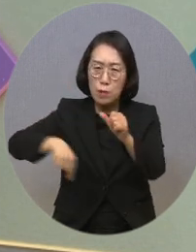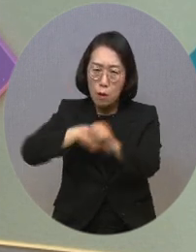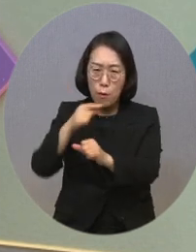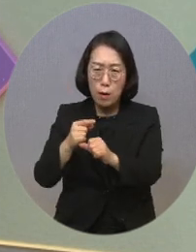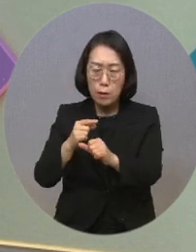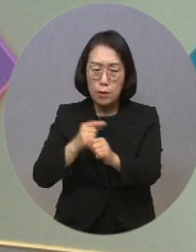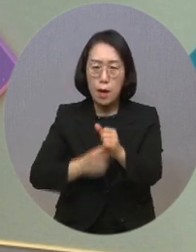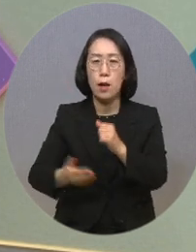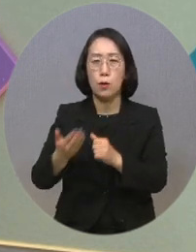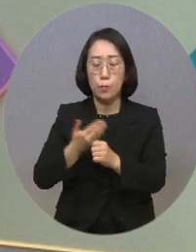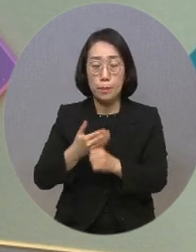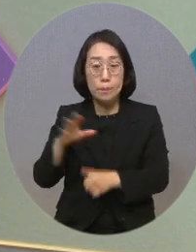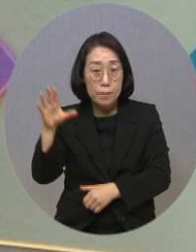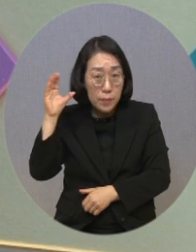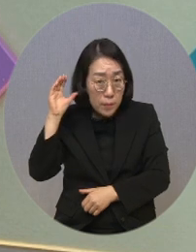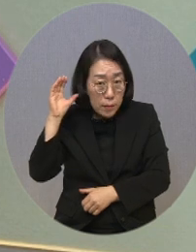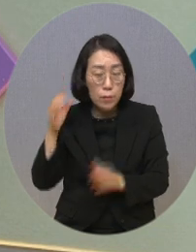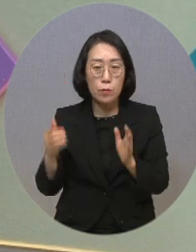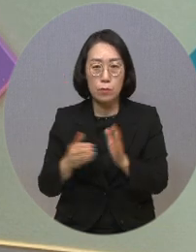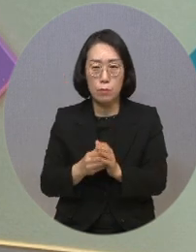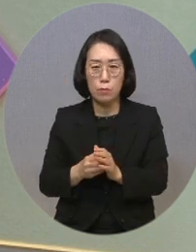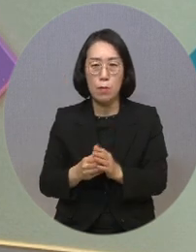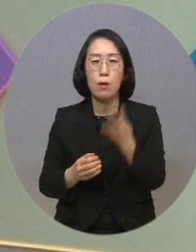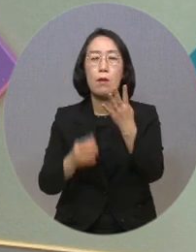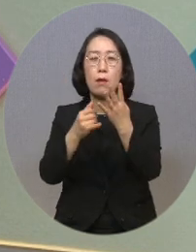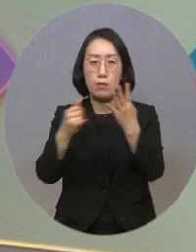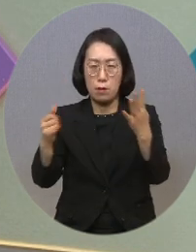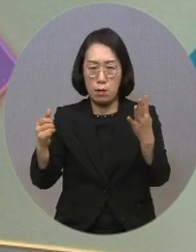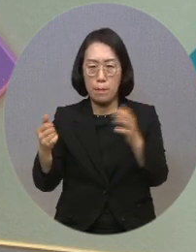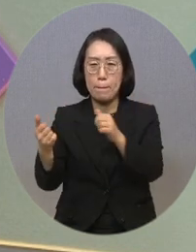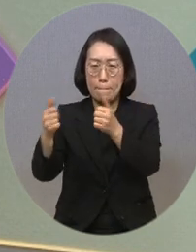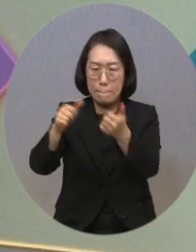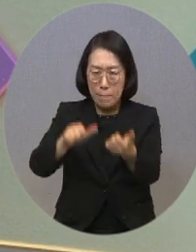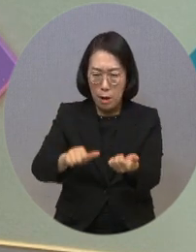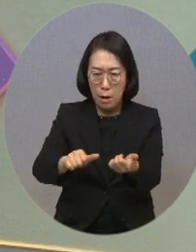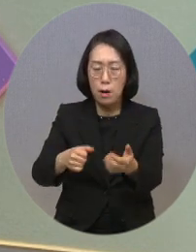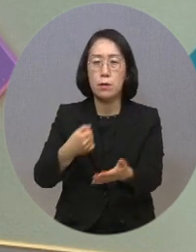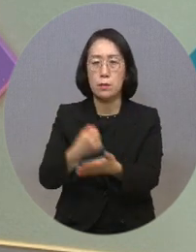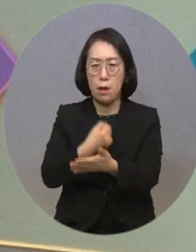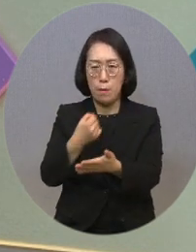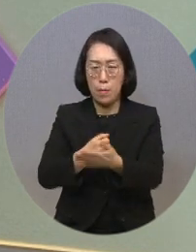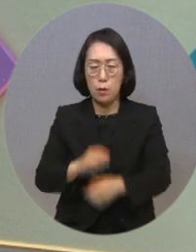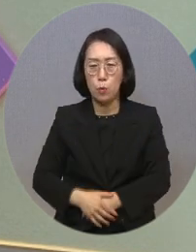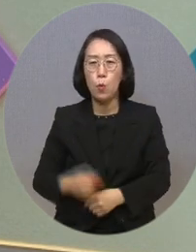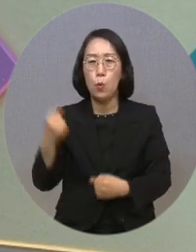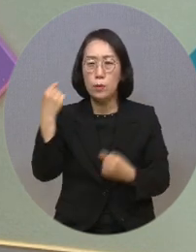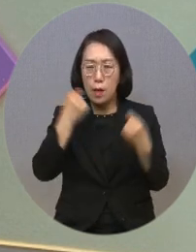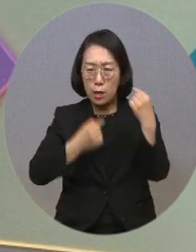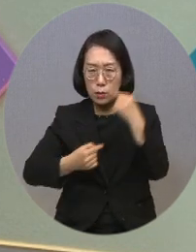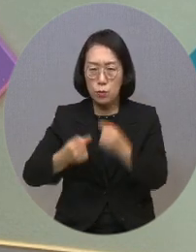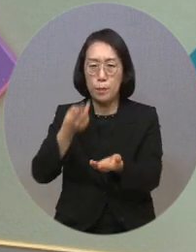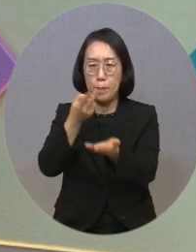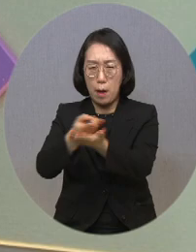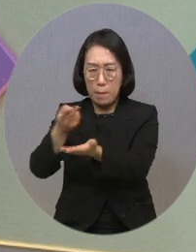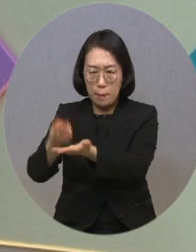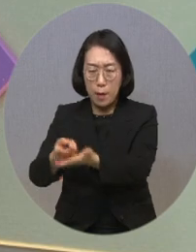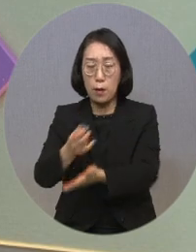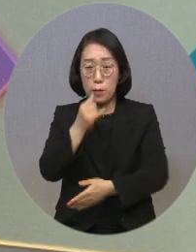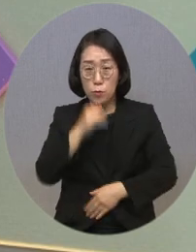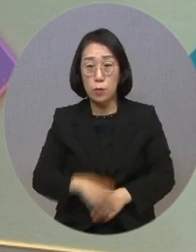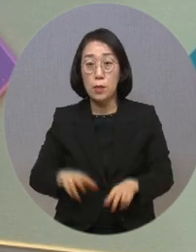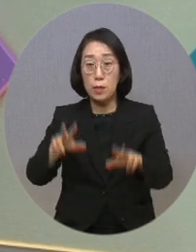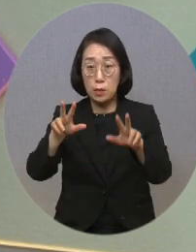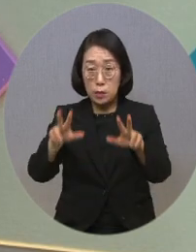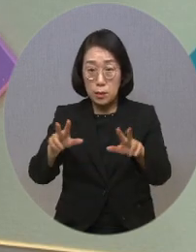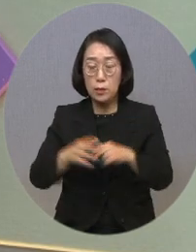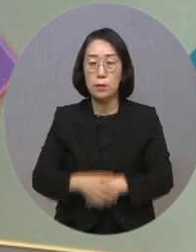들었습니다. 네 분이 이렇게 사망을 하셨고 또 네 분이 중경상을 입으셨어요. 네. 지금 이 시간을